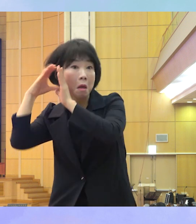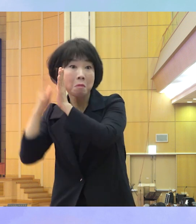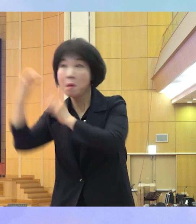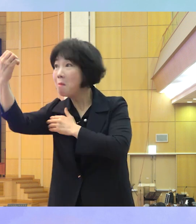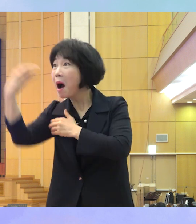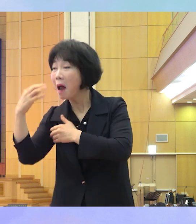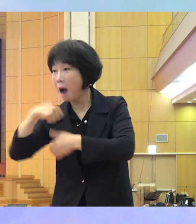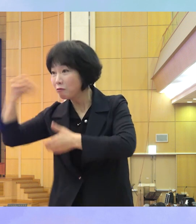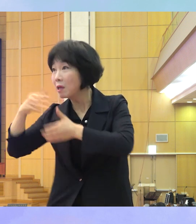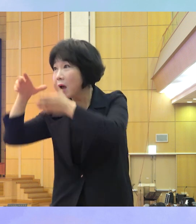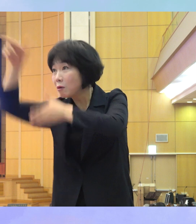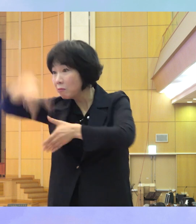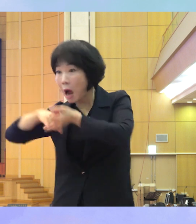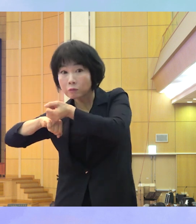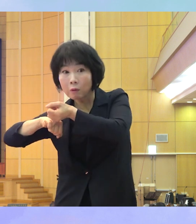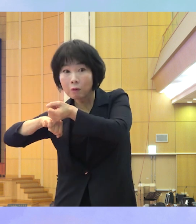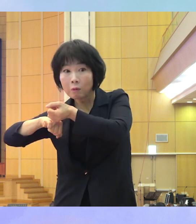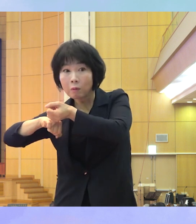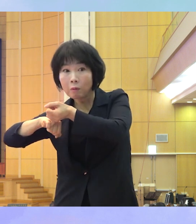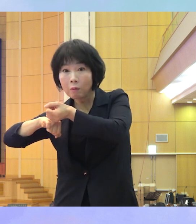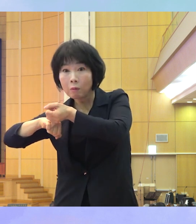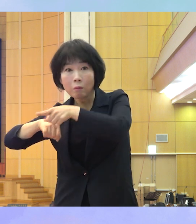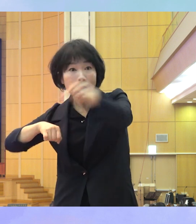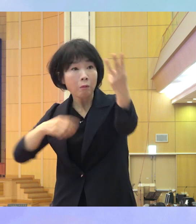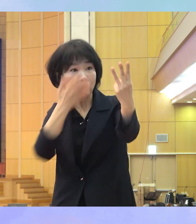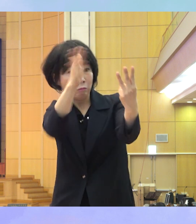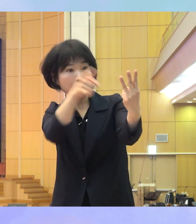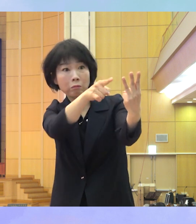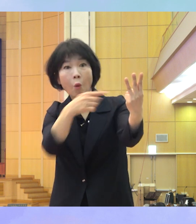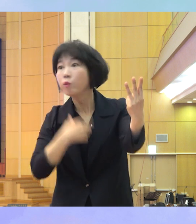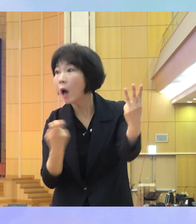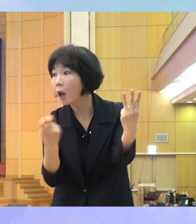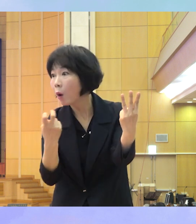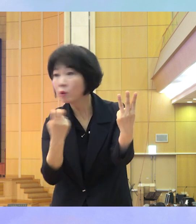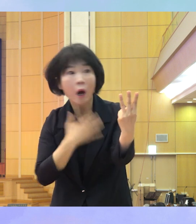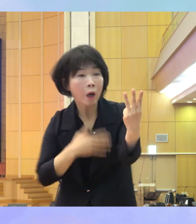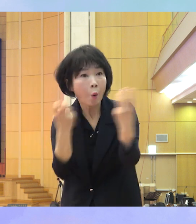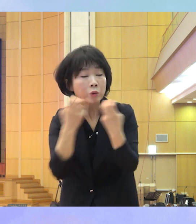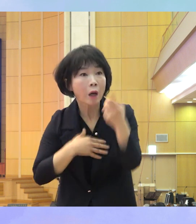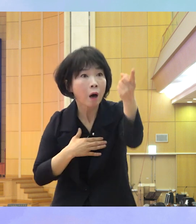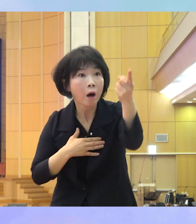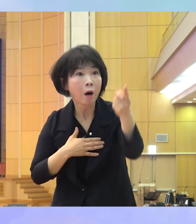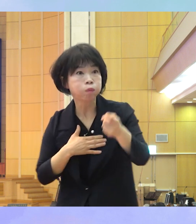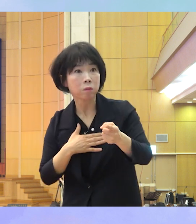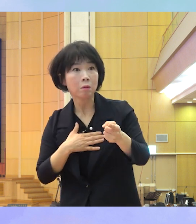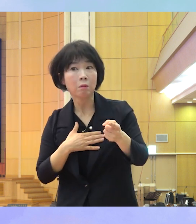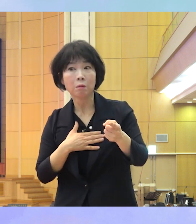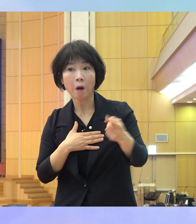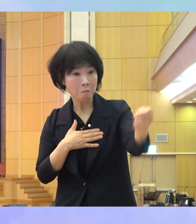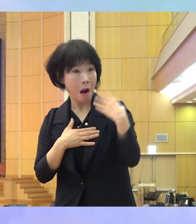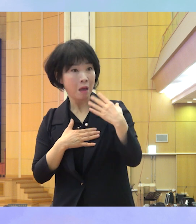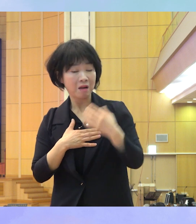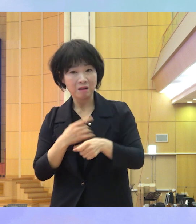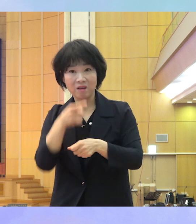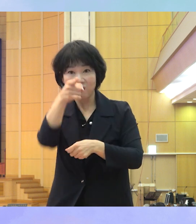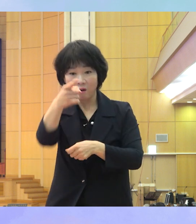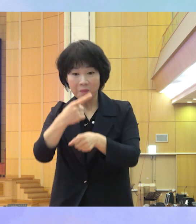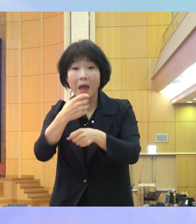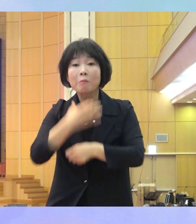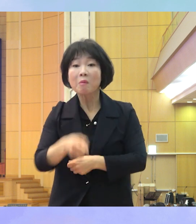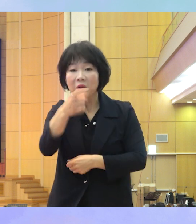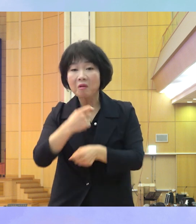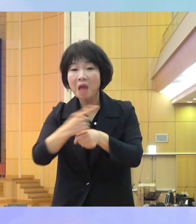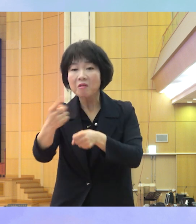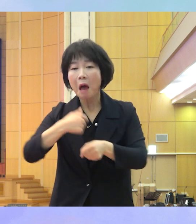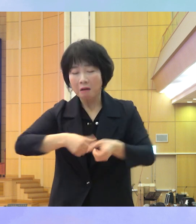그 약속에 따라 내가 하나님이 아들 줄 거라고 지금 알고 있고 믿고 있는 건데, 이분들이